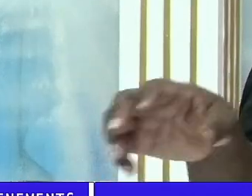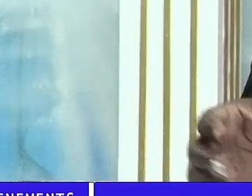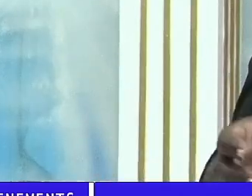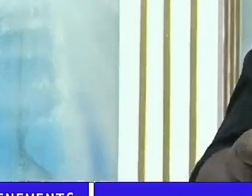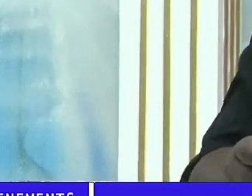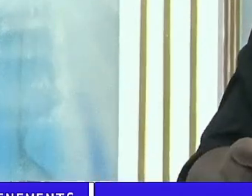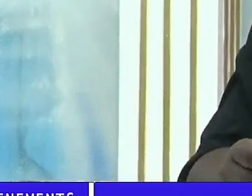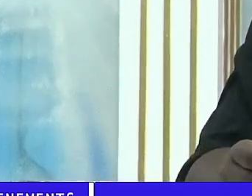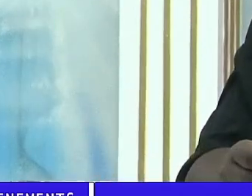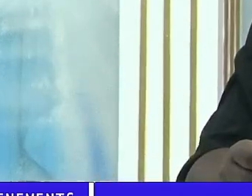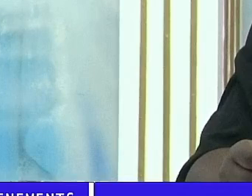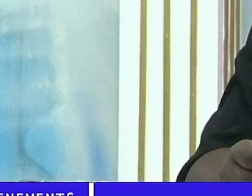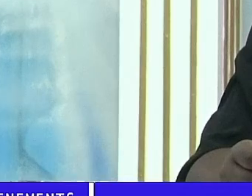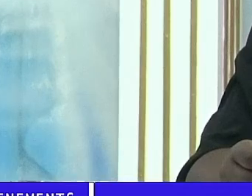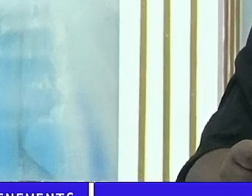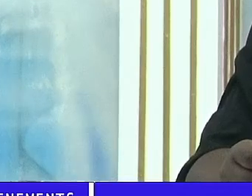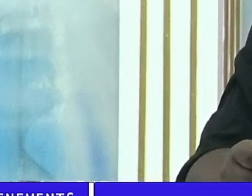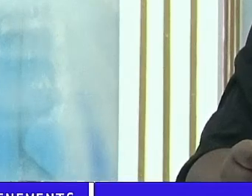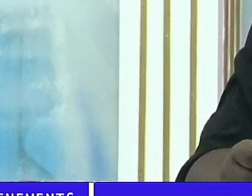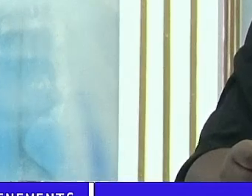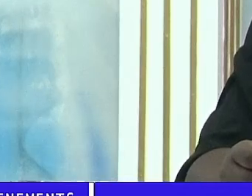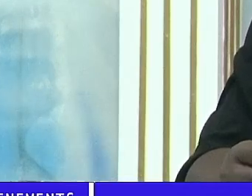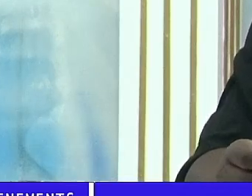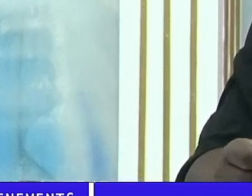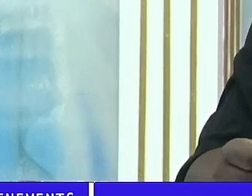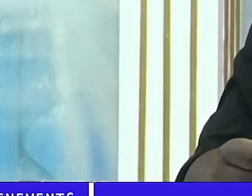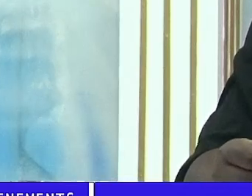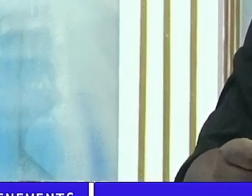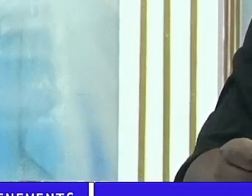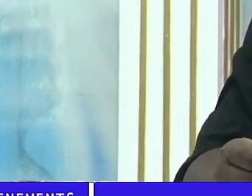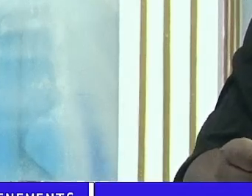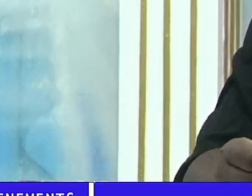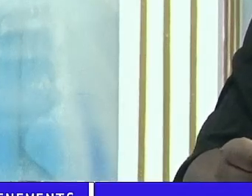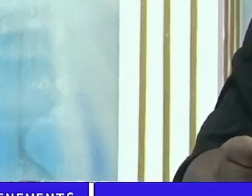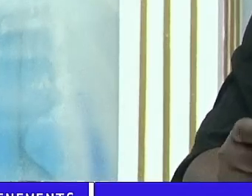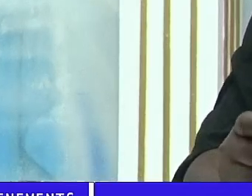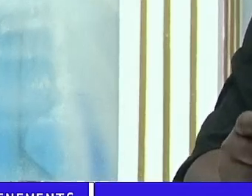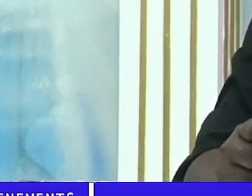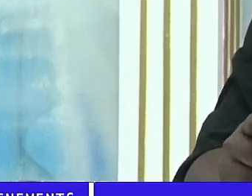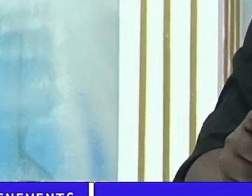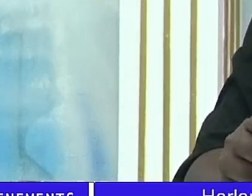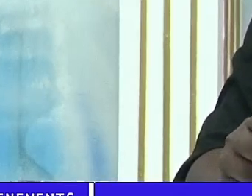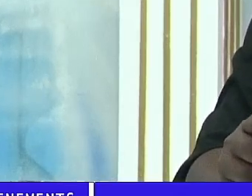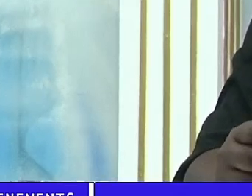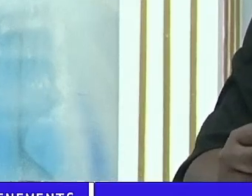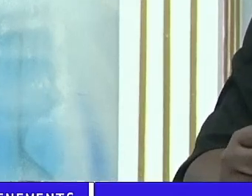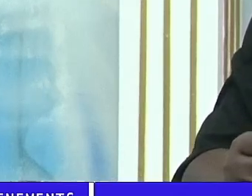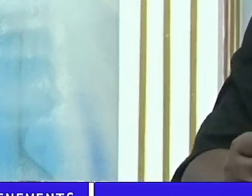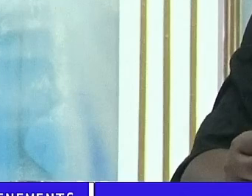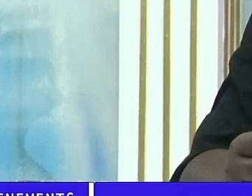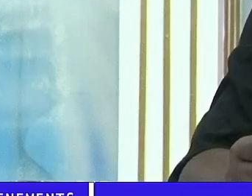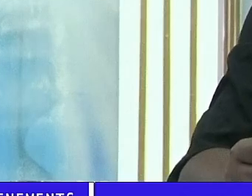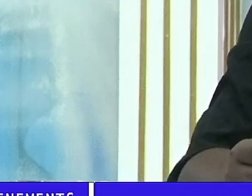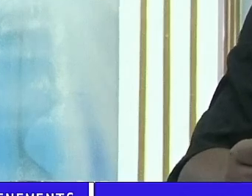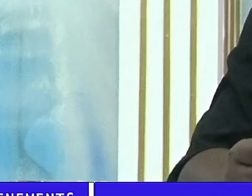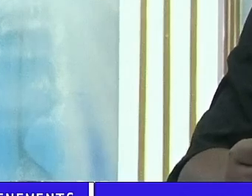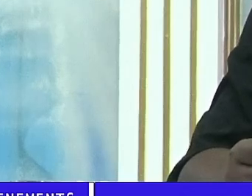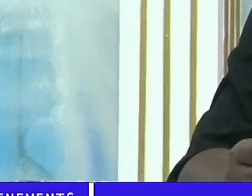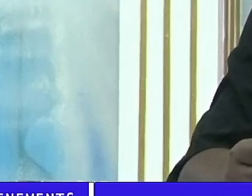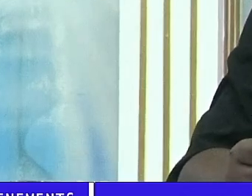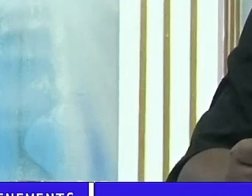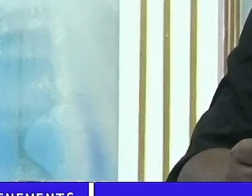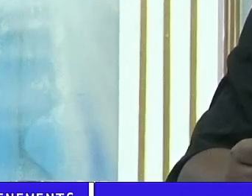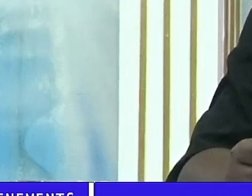François Nigog, Françoise Cola, Franz, Bernadette, Steve et Katiana Gentil,